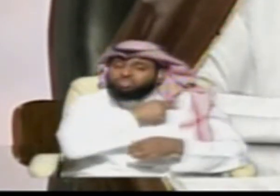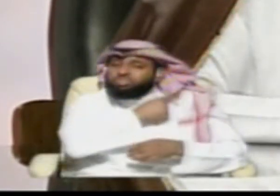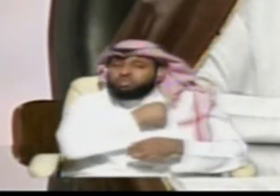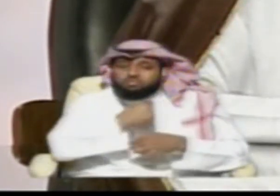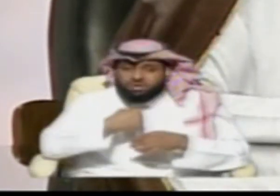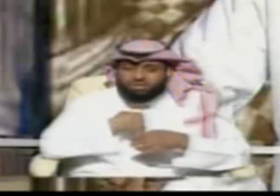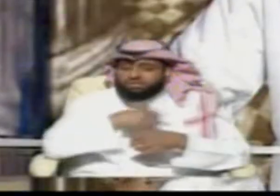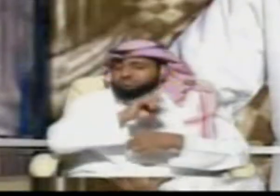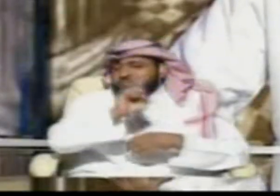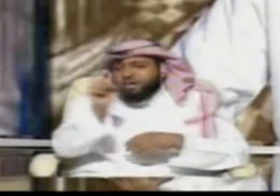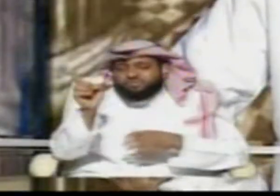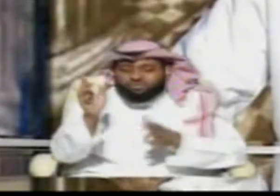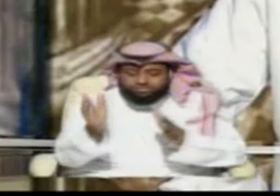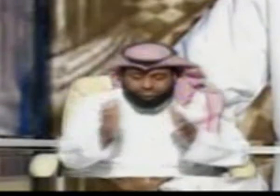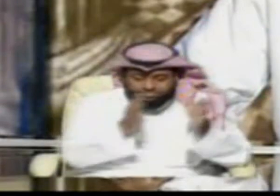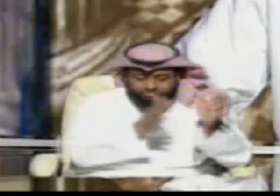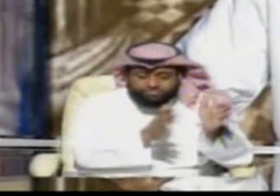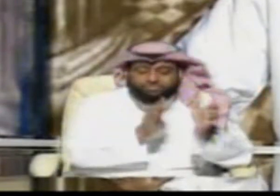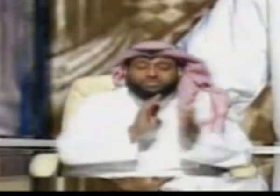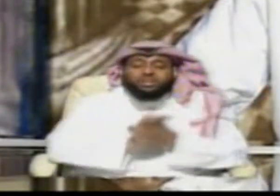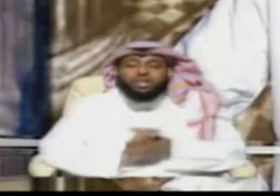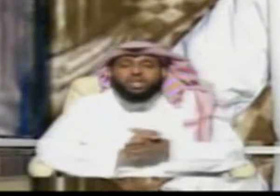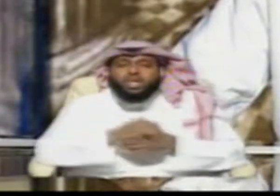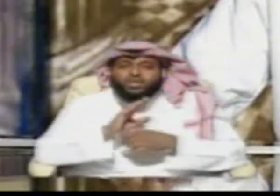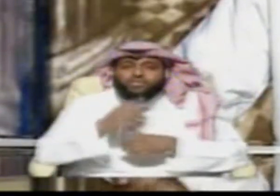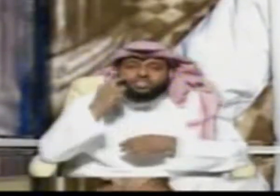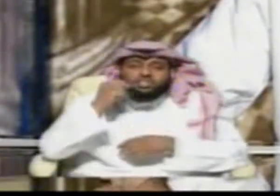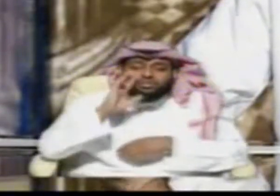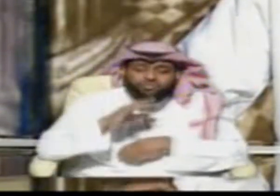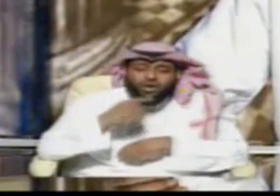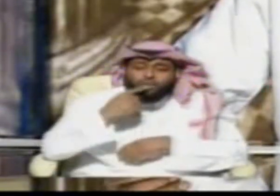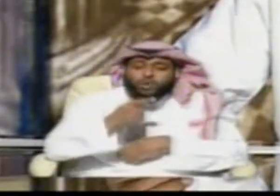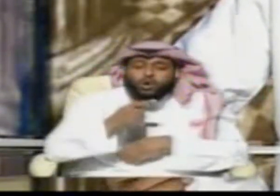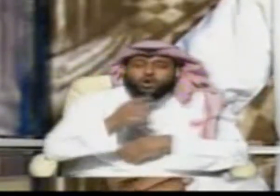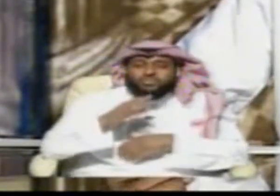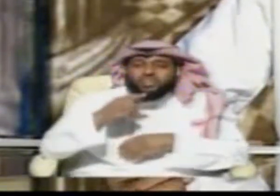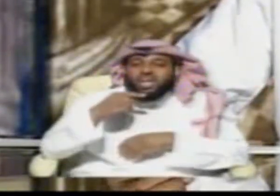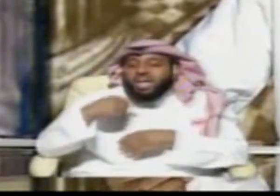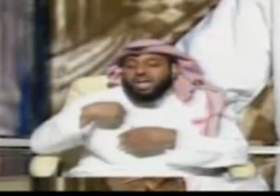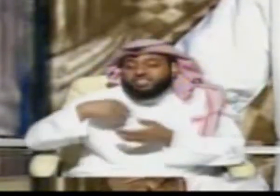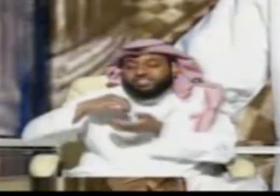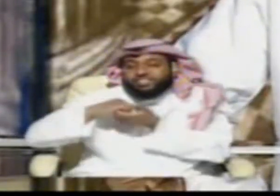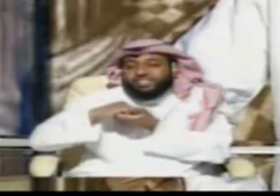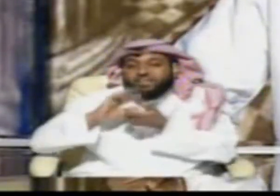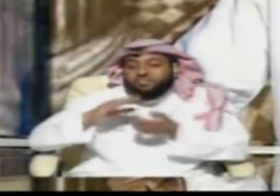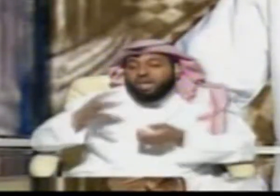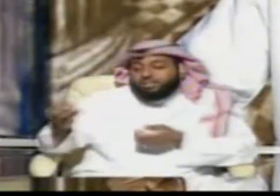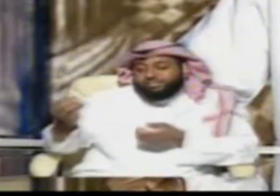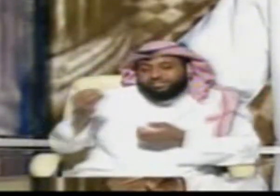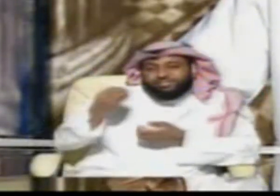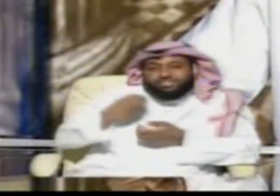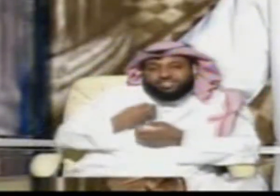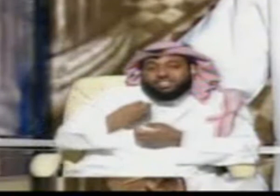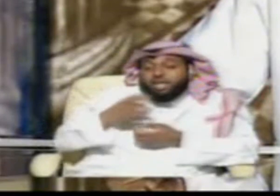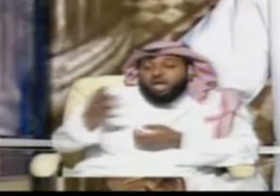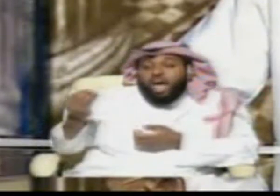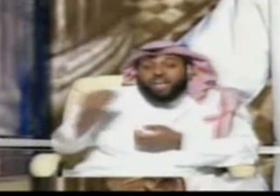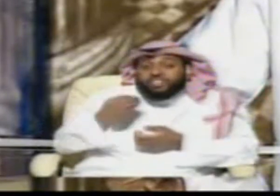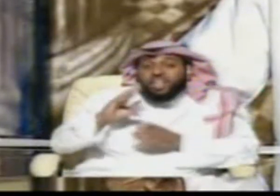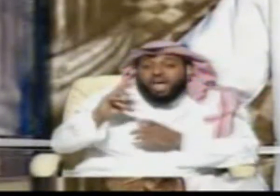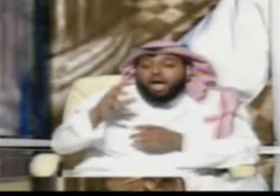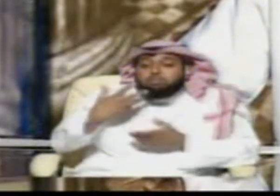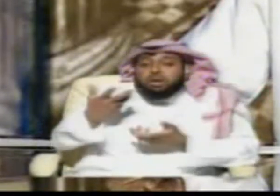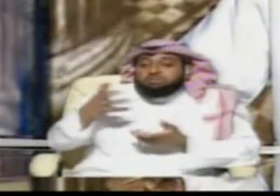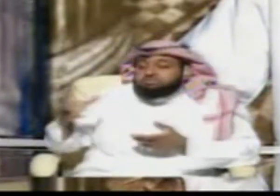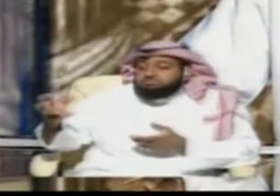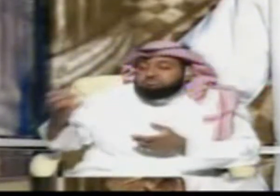الحمد لله. عبد الله يقول أنا أعطاني صديقي حاجة وظننت أنها هدية، ثم يعني طال